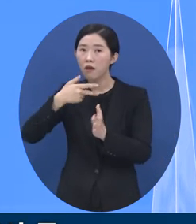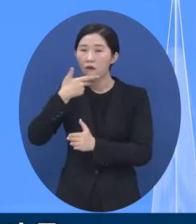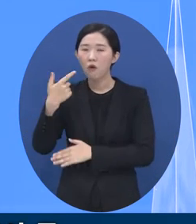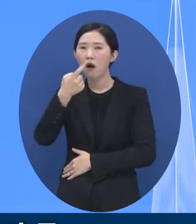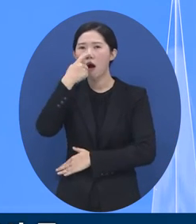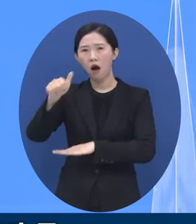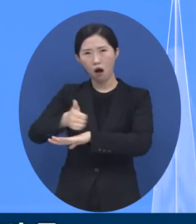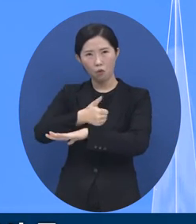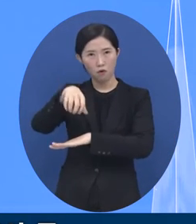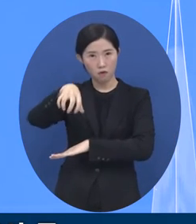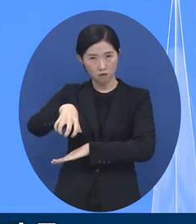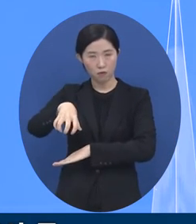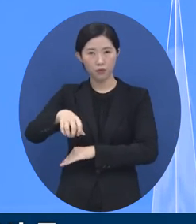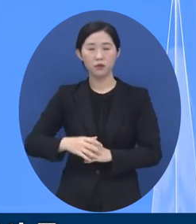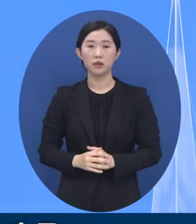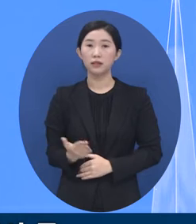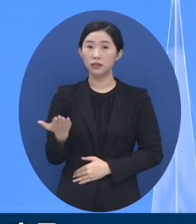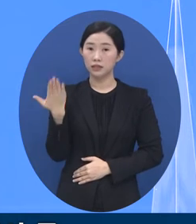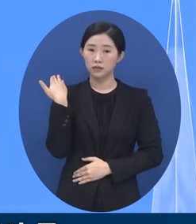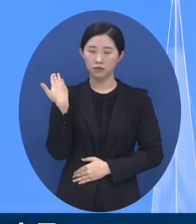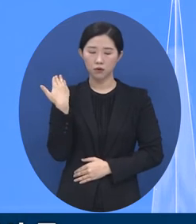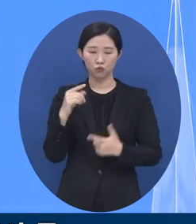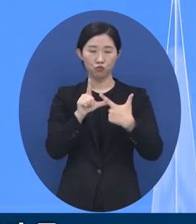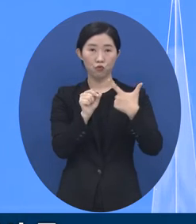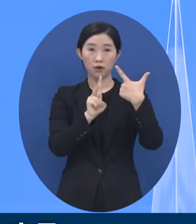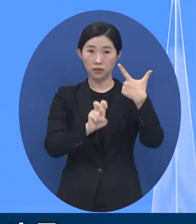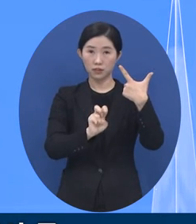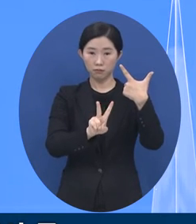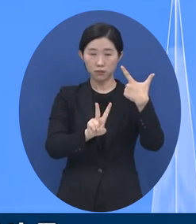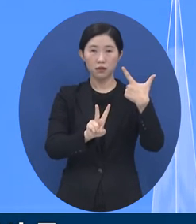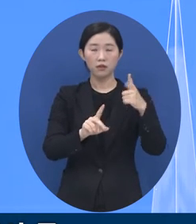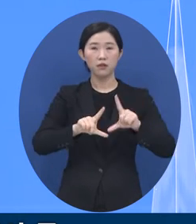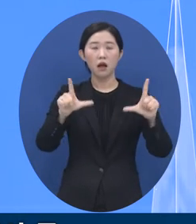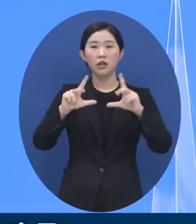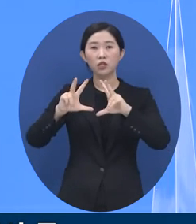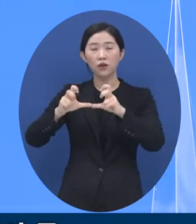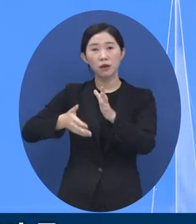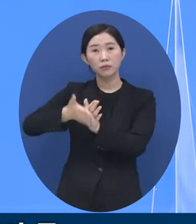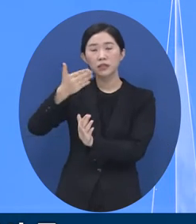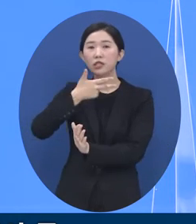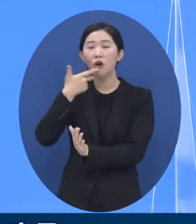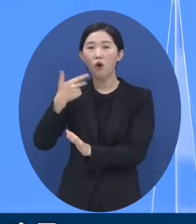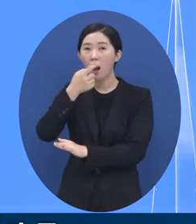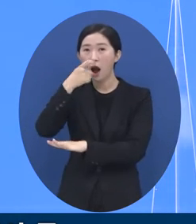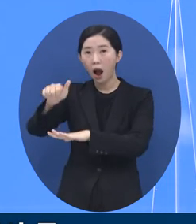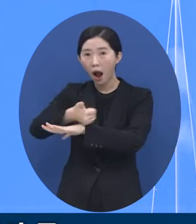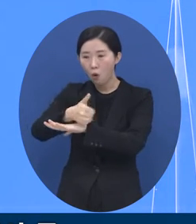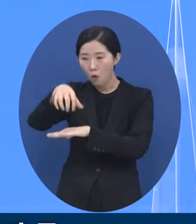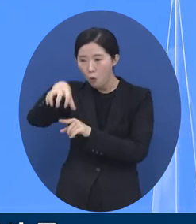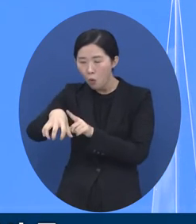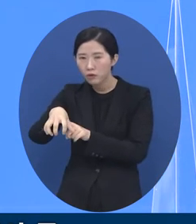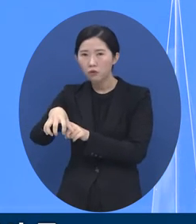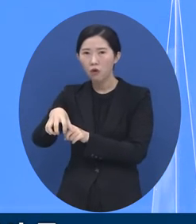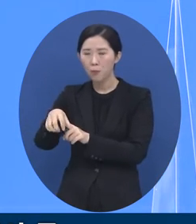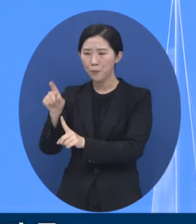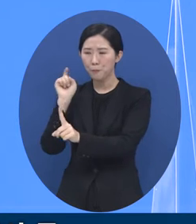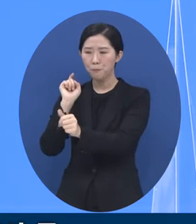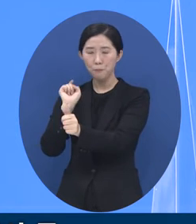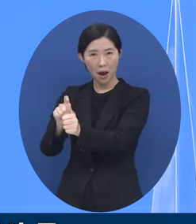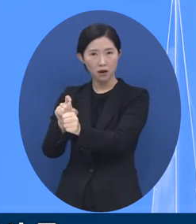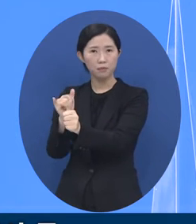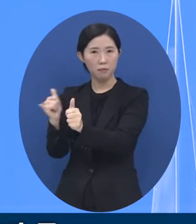사례입니다. 지난 22일 성남시 소재 영어학원에서 최초 지표 환자 한 명이 확진 판정을 받은